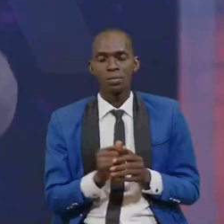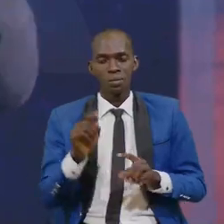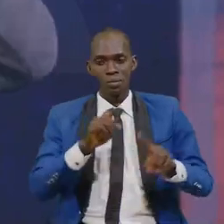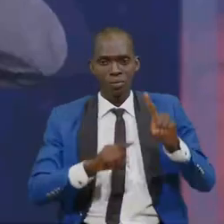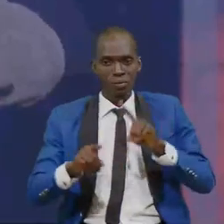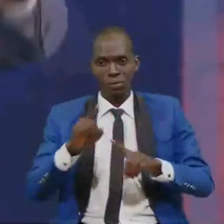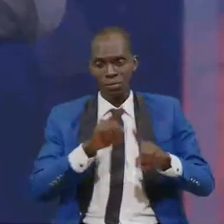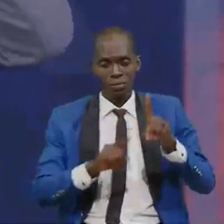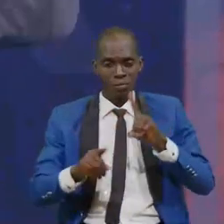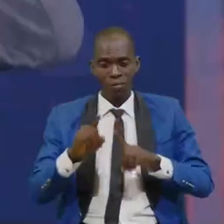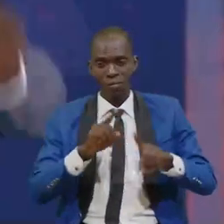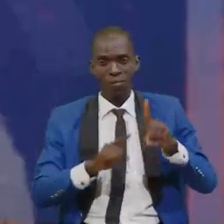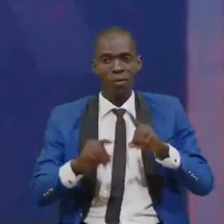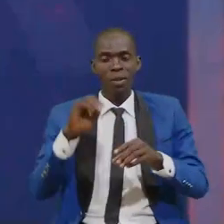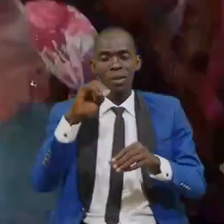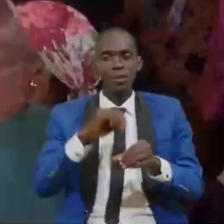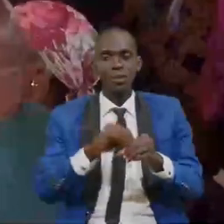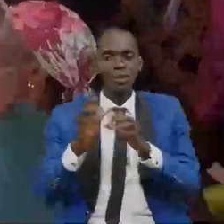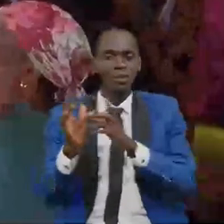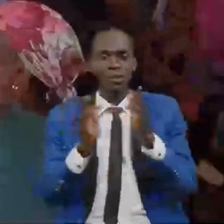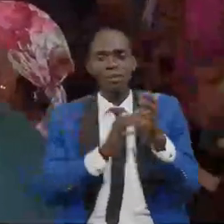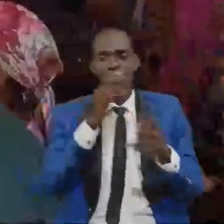Dis au nom de Jésus, j'ai prié.